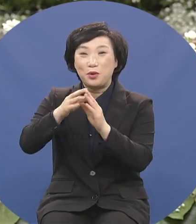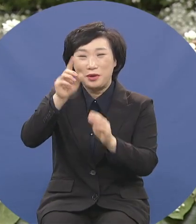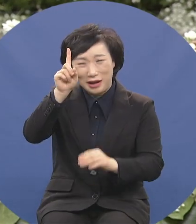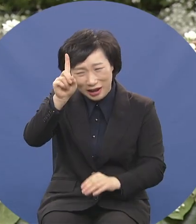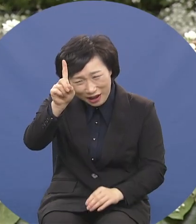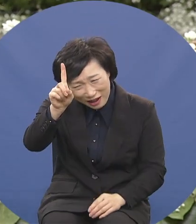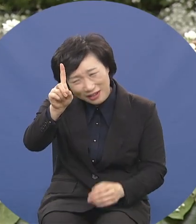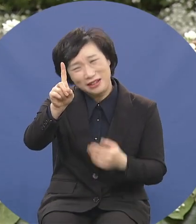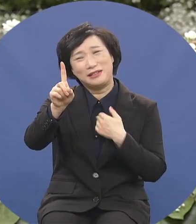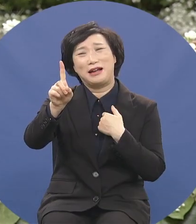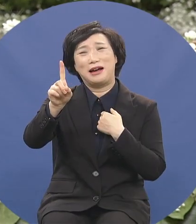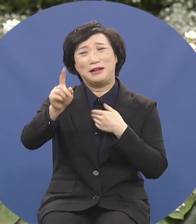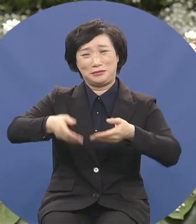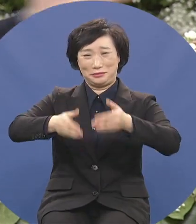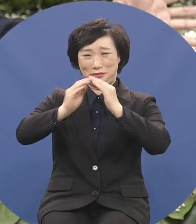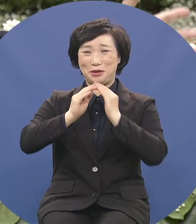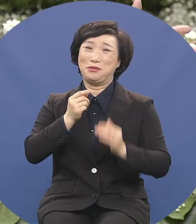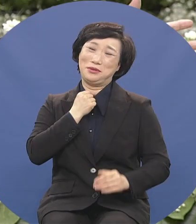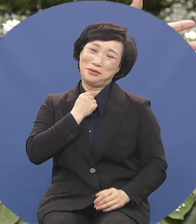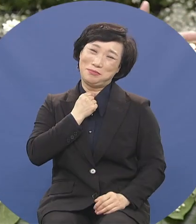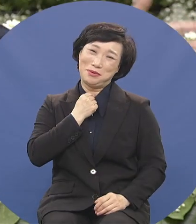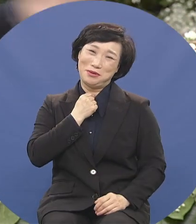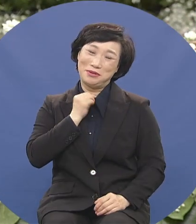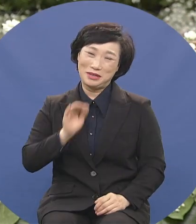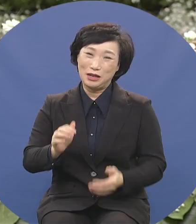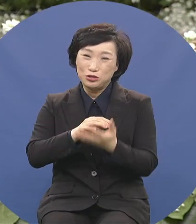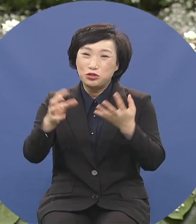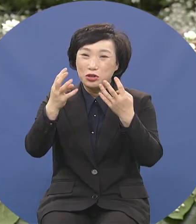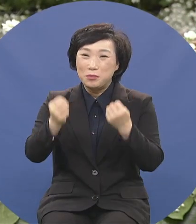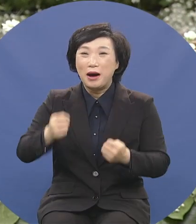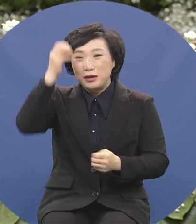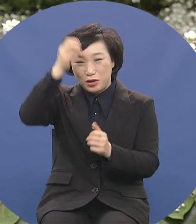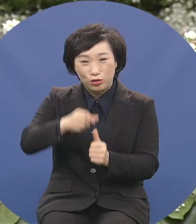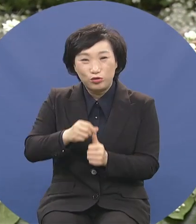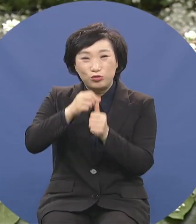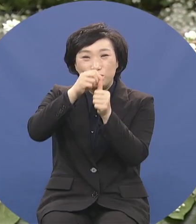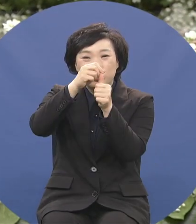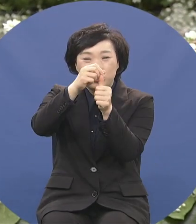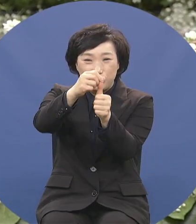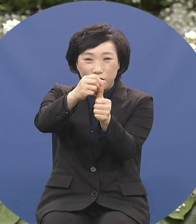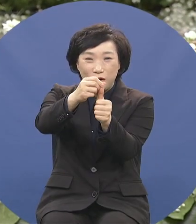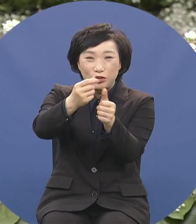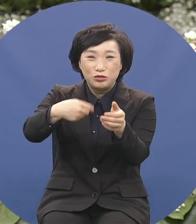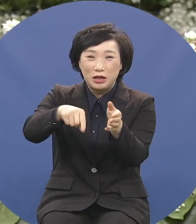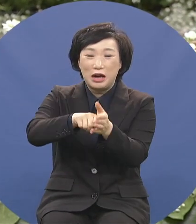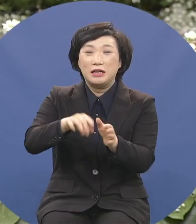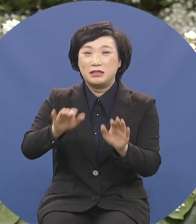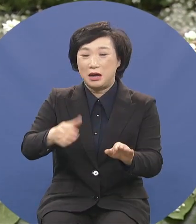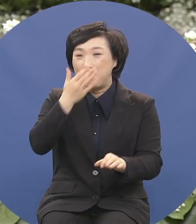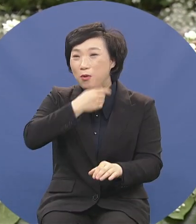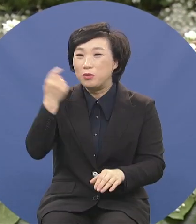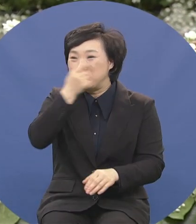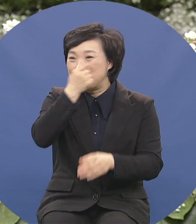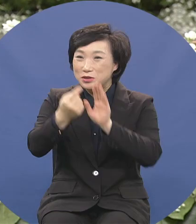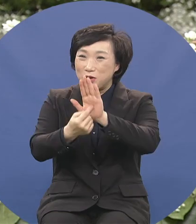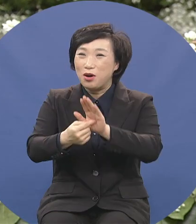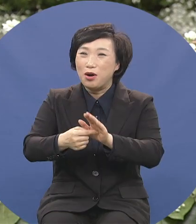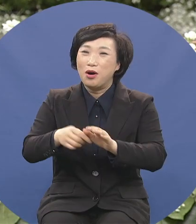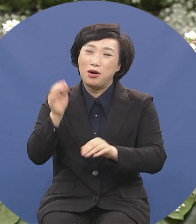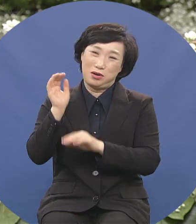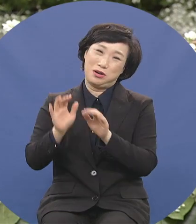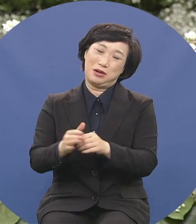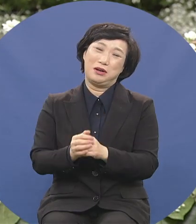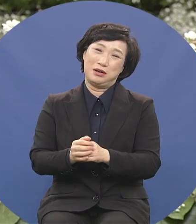교회를 하나 세워 수많은 영혼을 구원할 수 있는 복음 증거의 목소리가